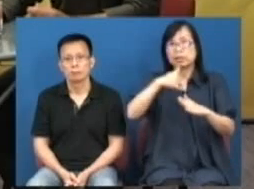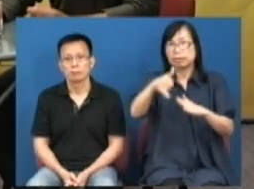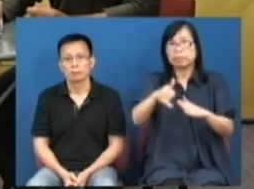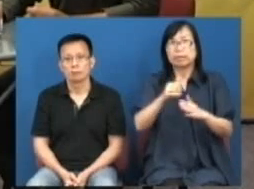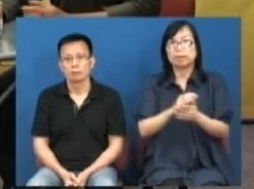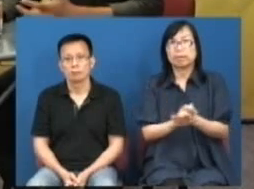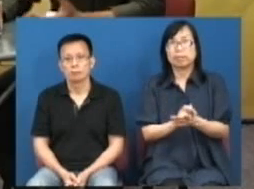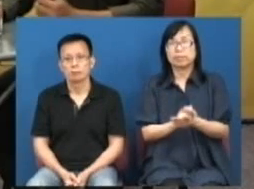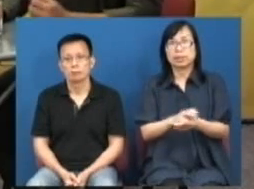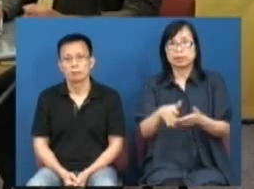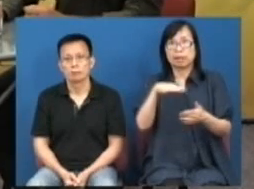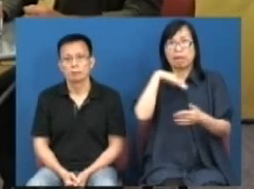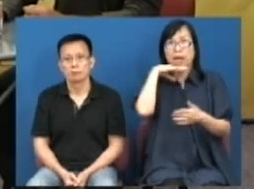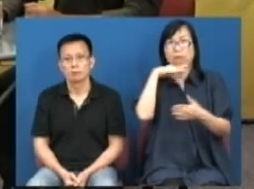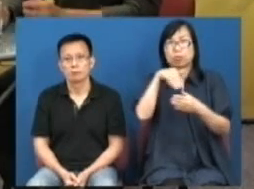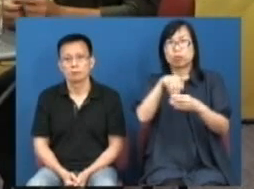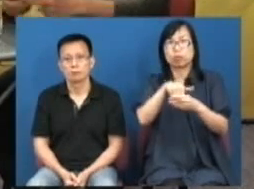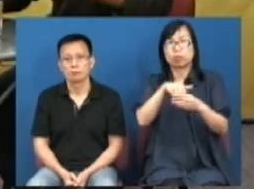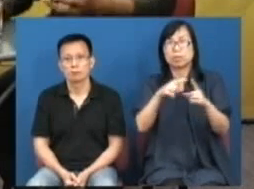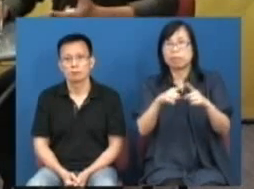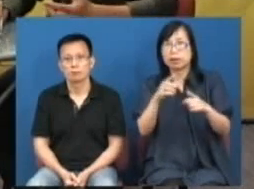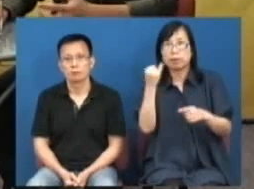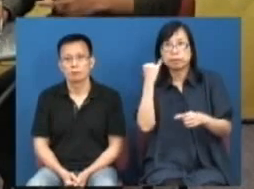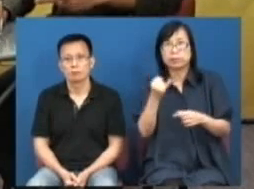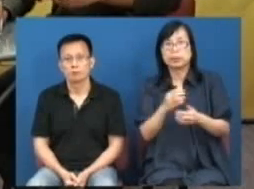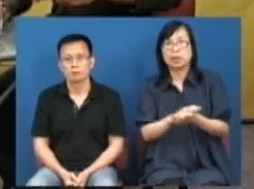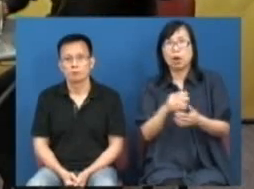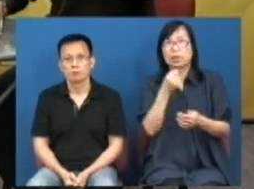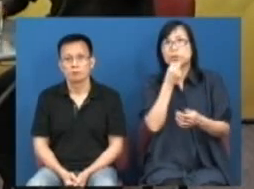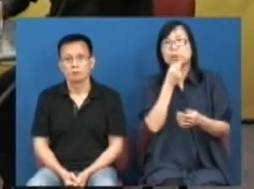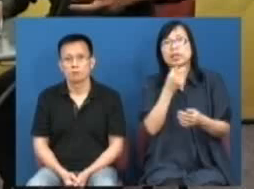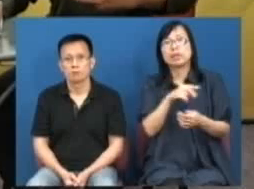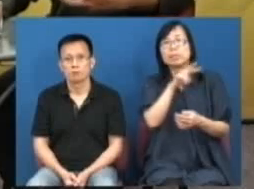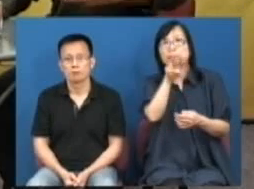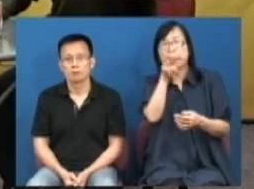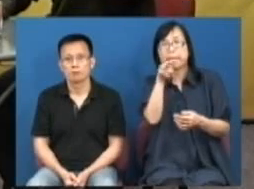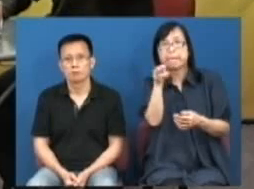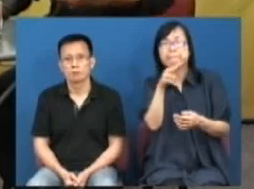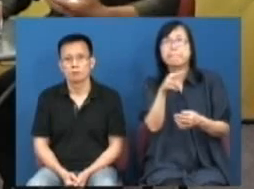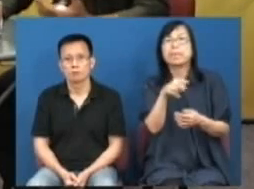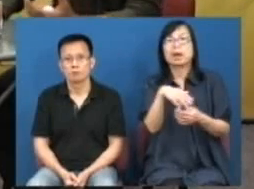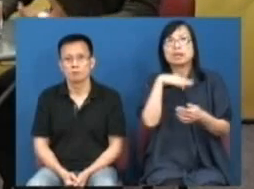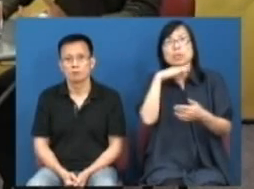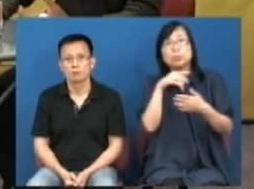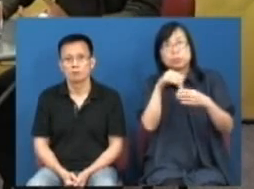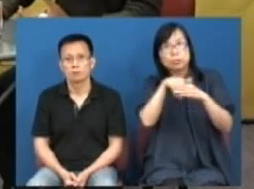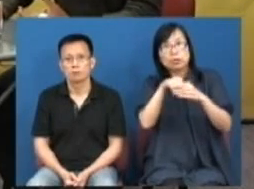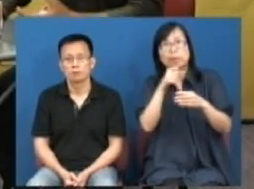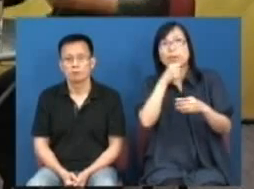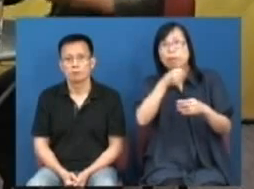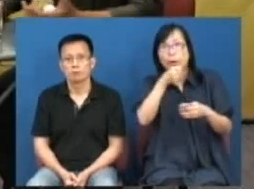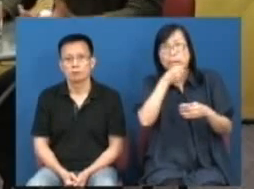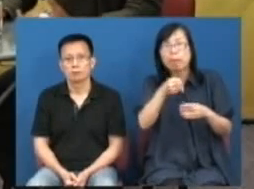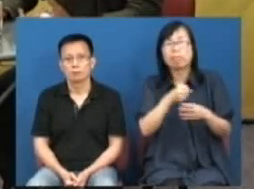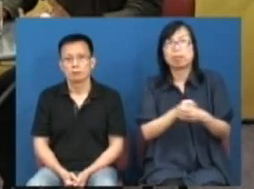咧候選人就唔同講法。即係以前嚟講嘅時候就大啲啊嘛，我中意即係可以揾到一啲嘅候選人嚟到做訪問，咁